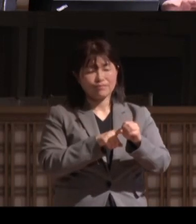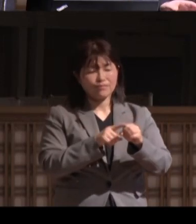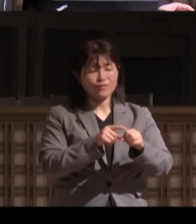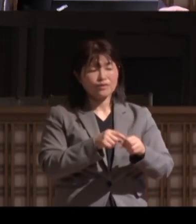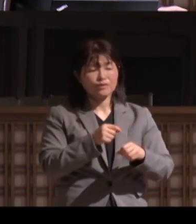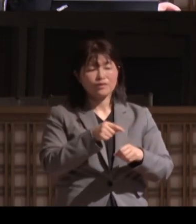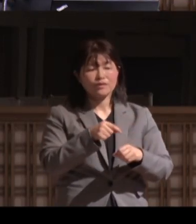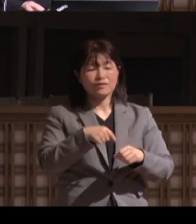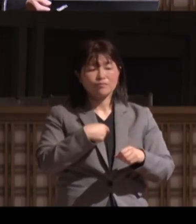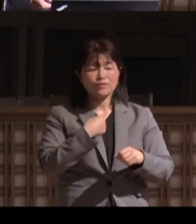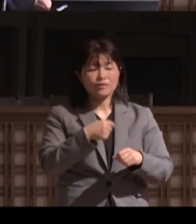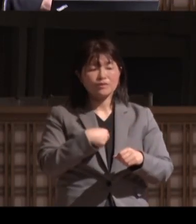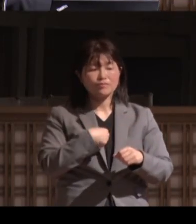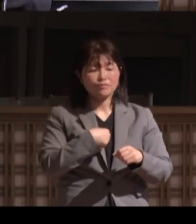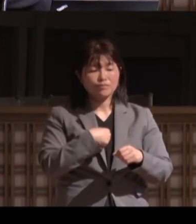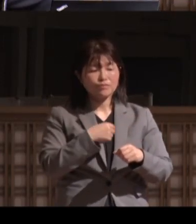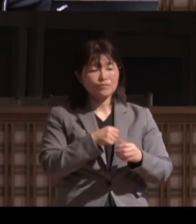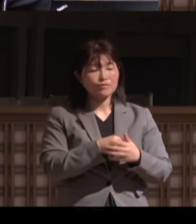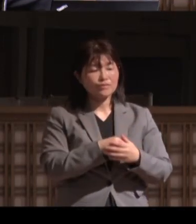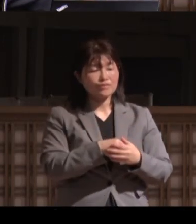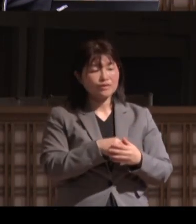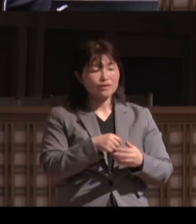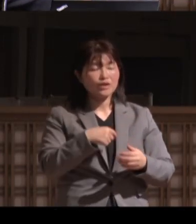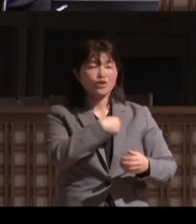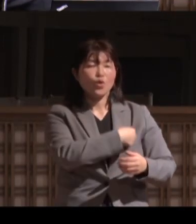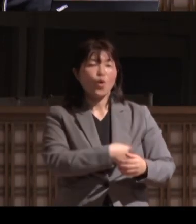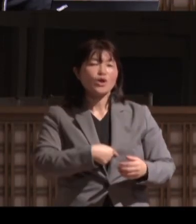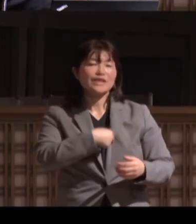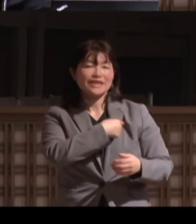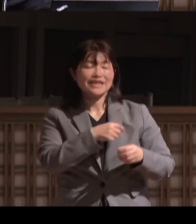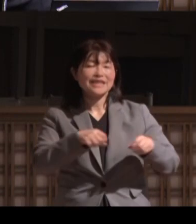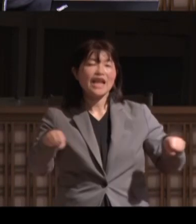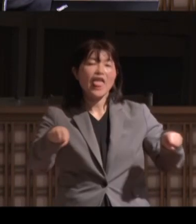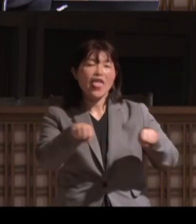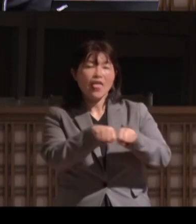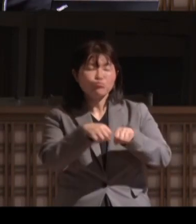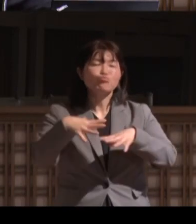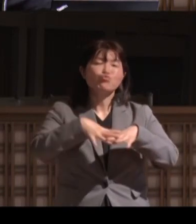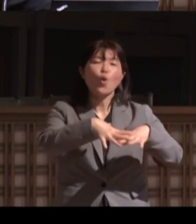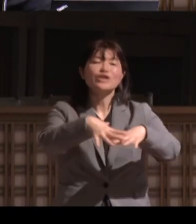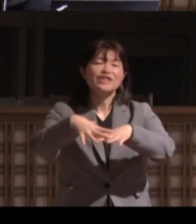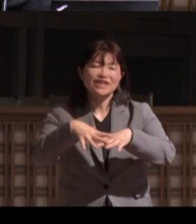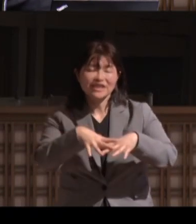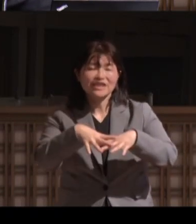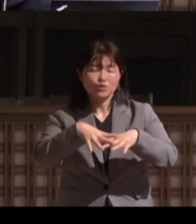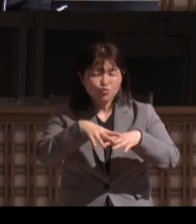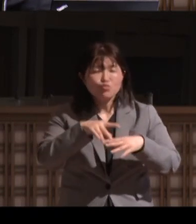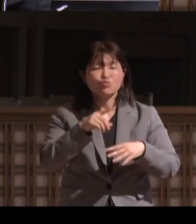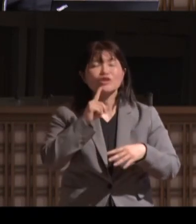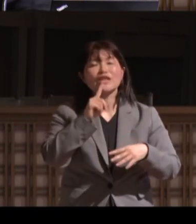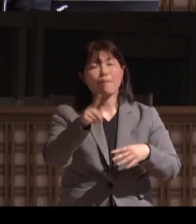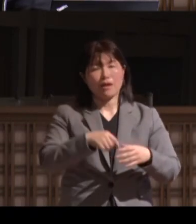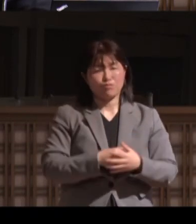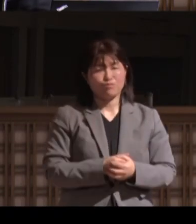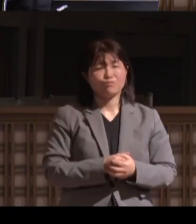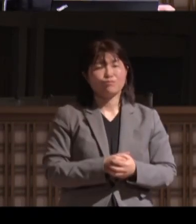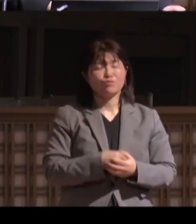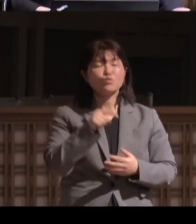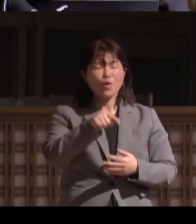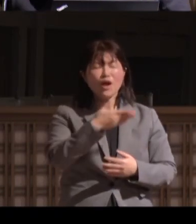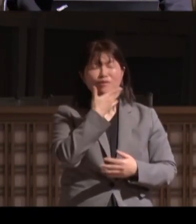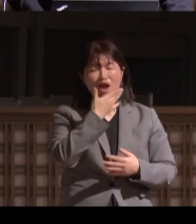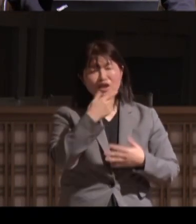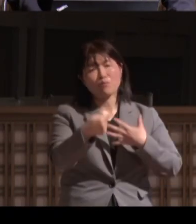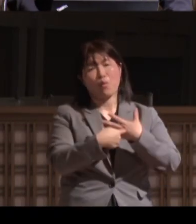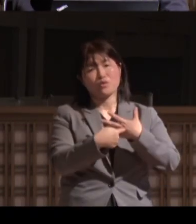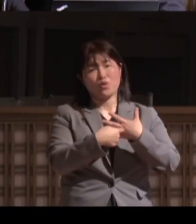組織じゃなくて支援組織ですね心ざしの縁であるということですねえここがポイントで